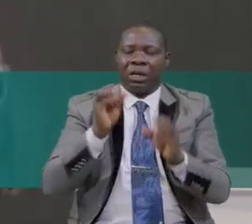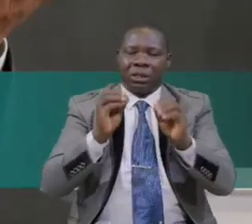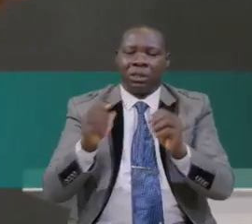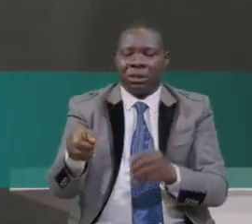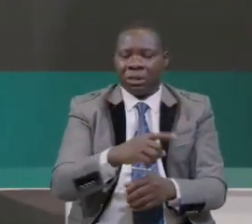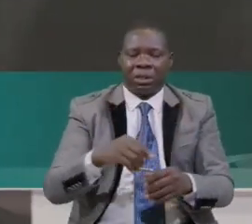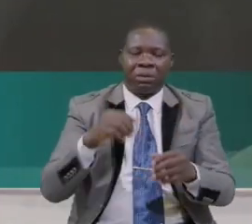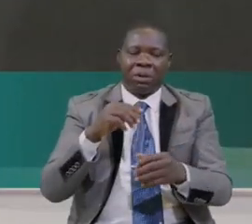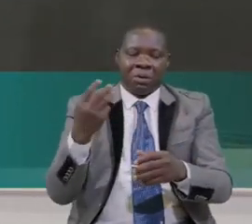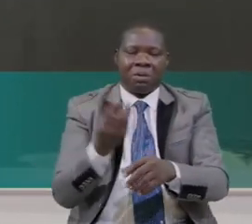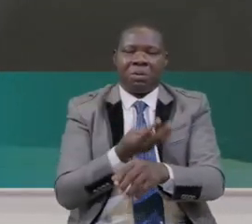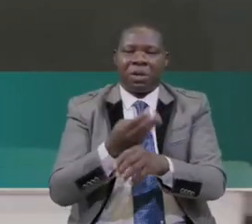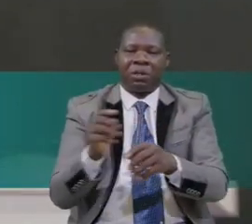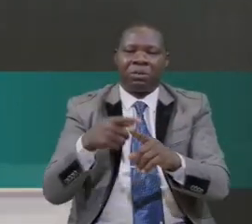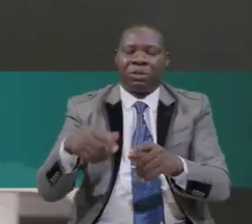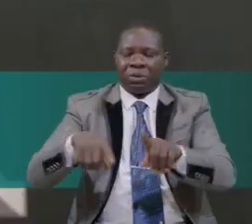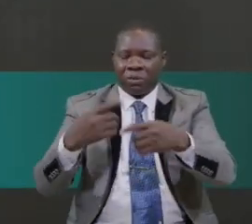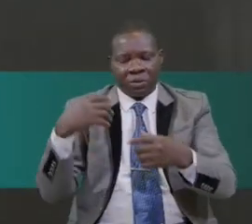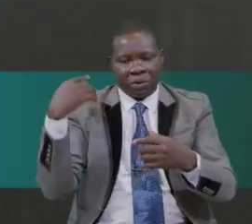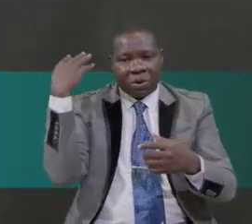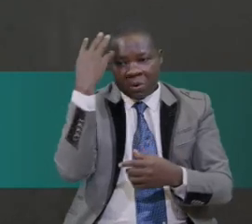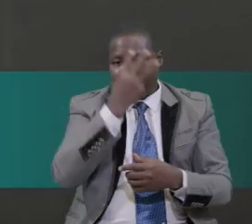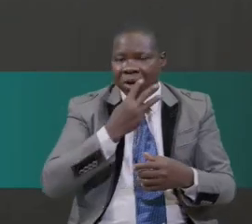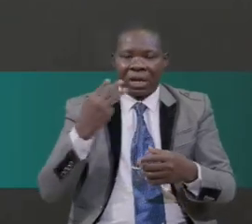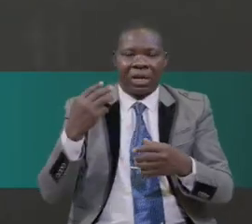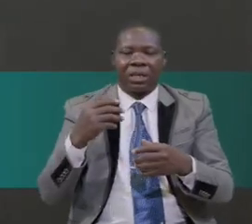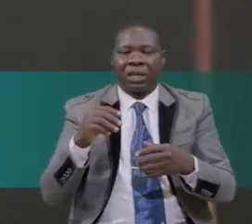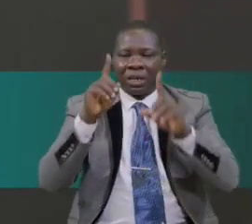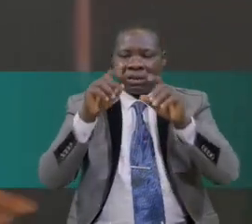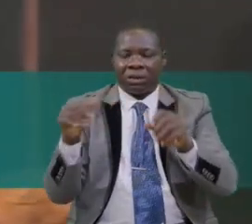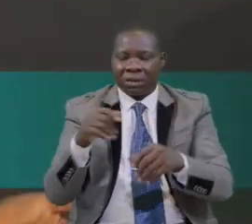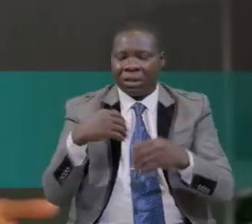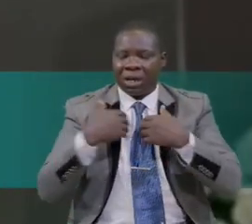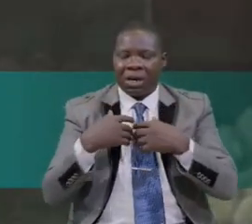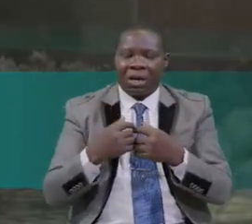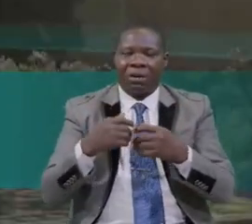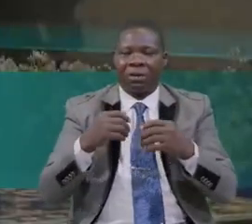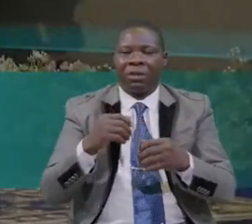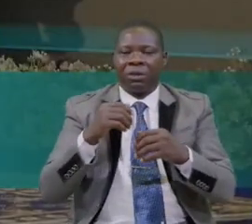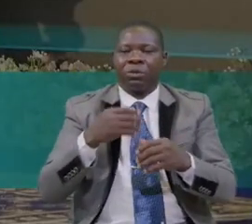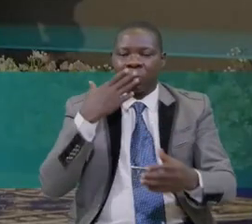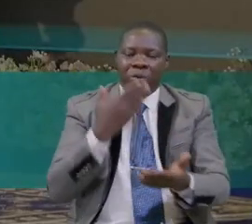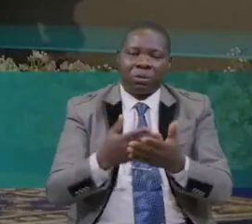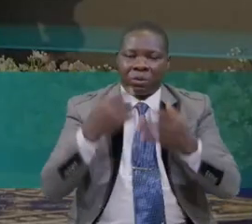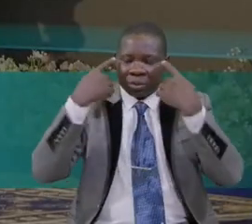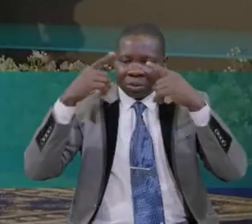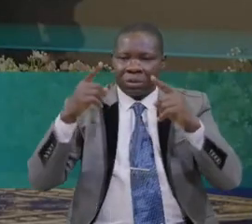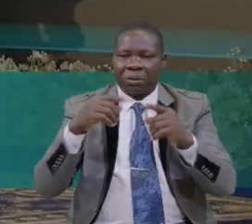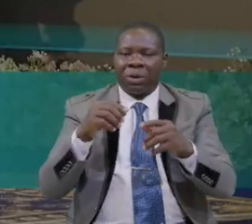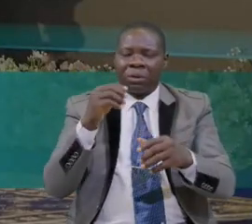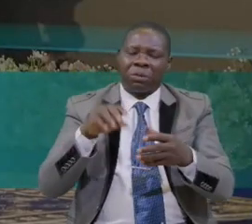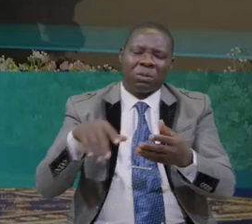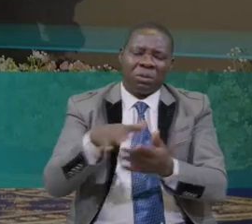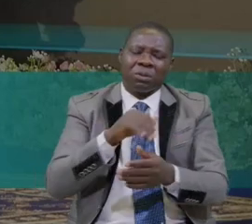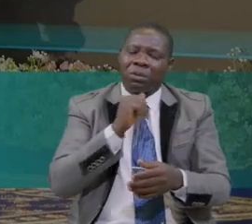allaient passer au bac, ils avaient des distinctions. Et quelques-uns qui ne prêtaient pas attention. Et je